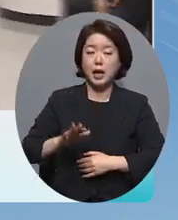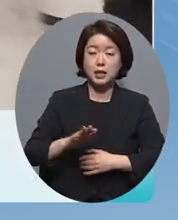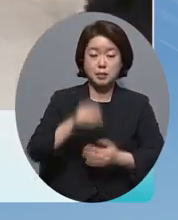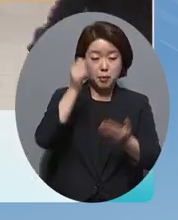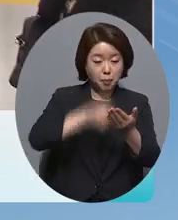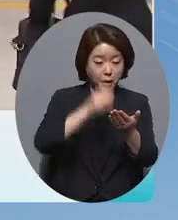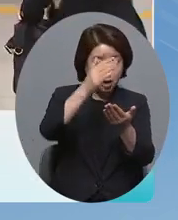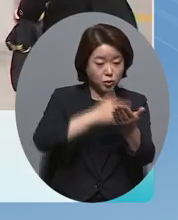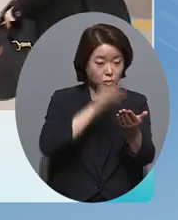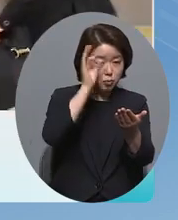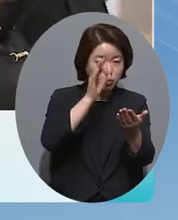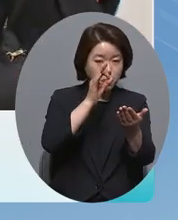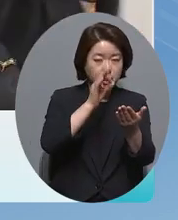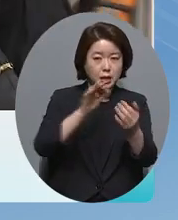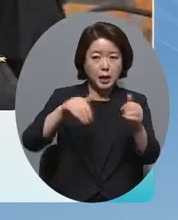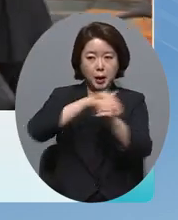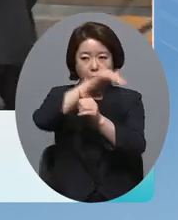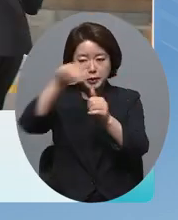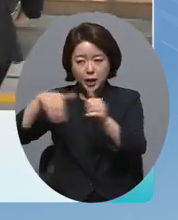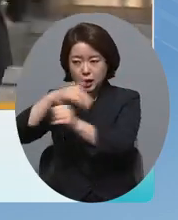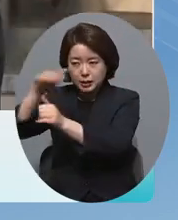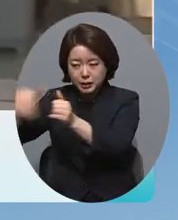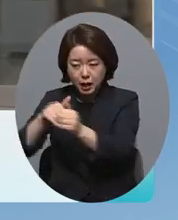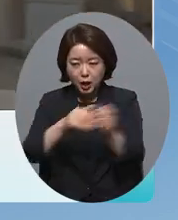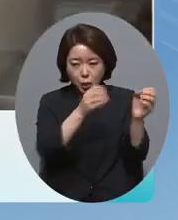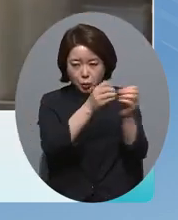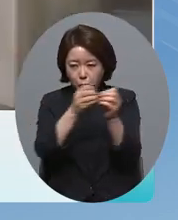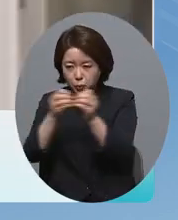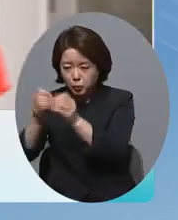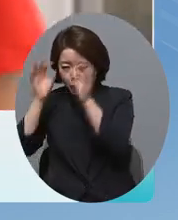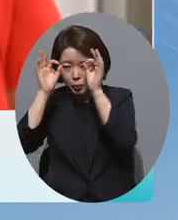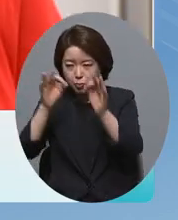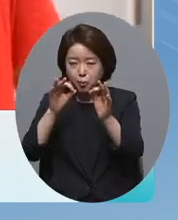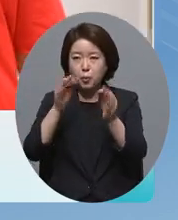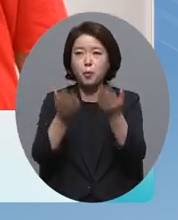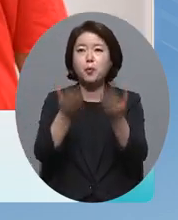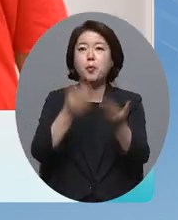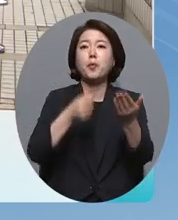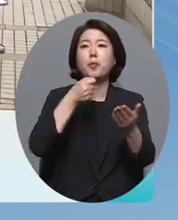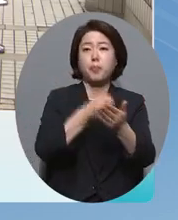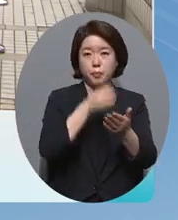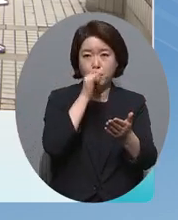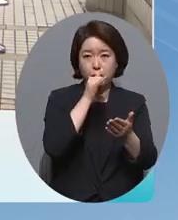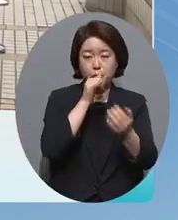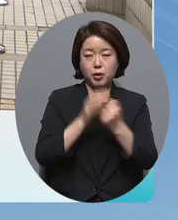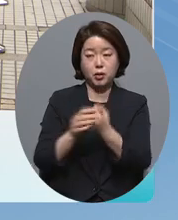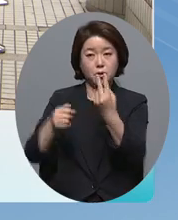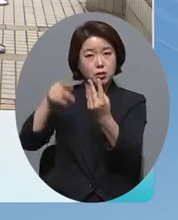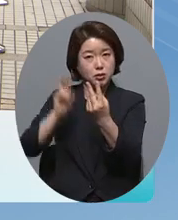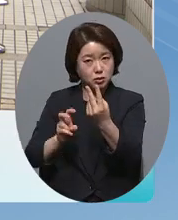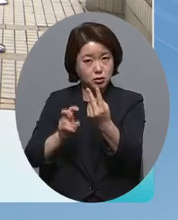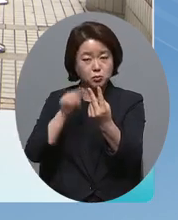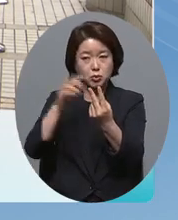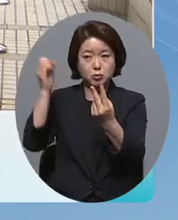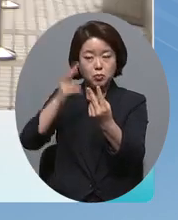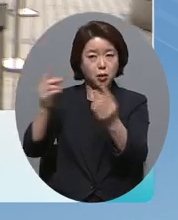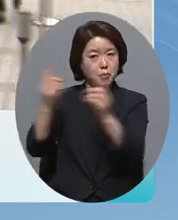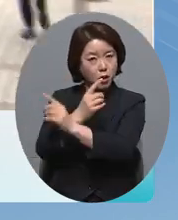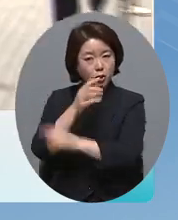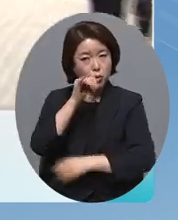판결문에 취지를 보면 그런 맥락들을 파악해서 판단을 한 것이기 때문에이 심해서 만약에 그게 크게 달라질 이유가 있을까라는 생각입니다